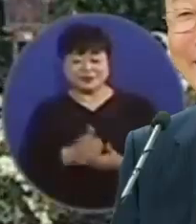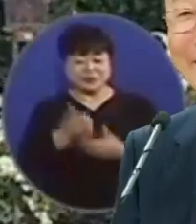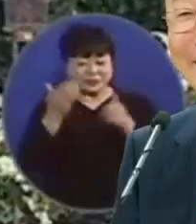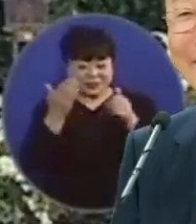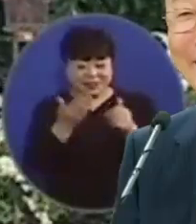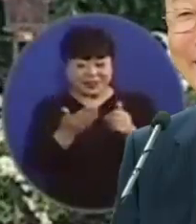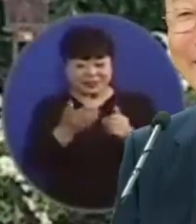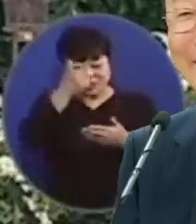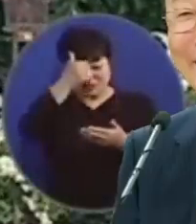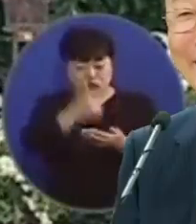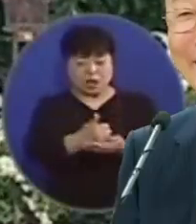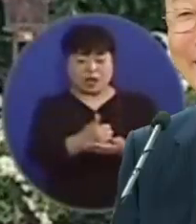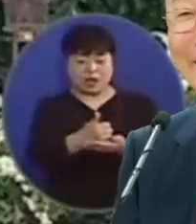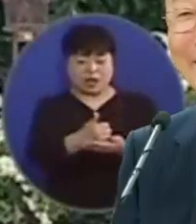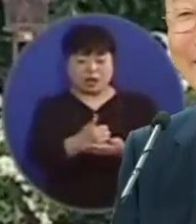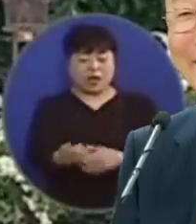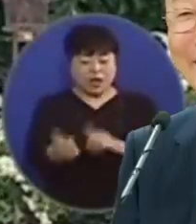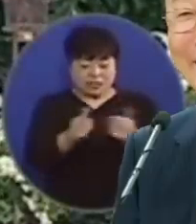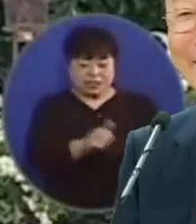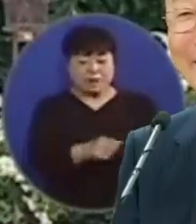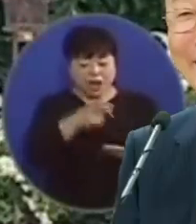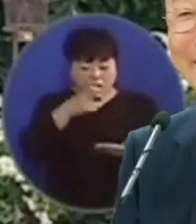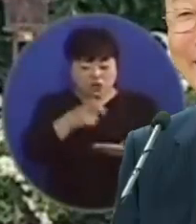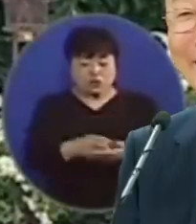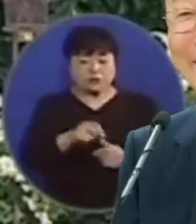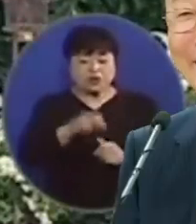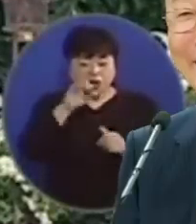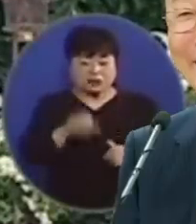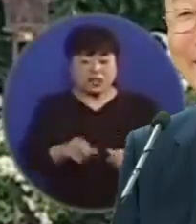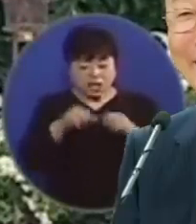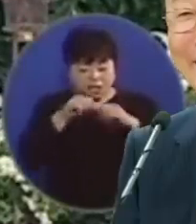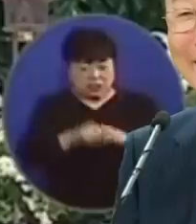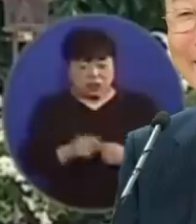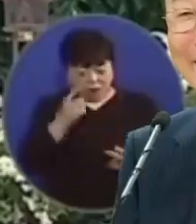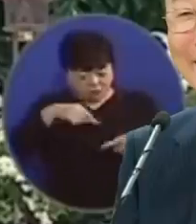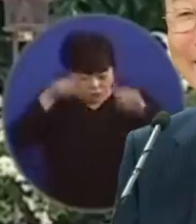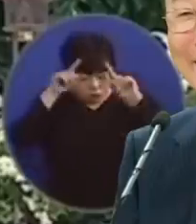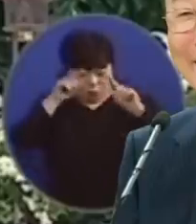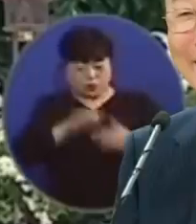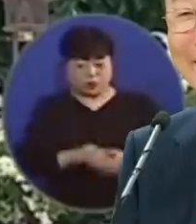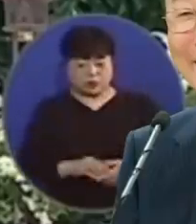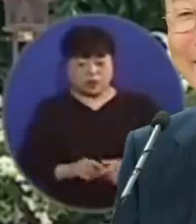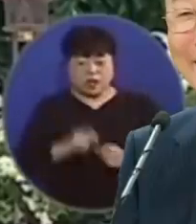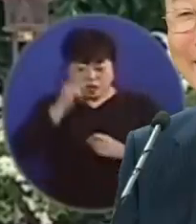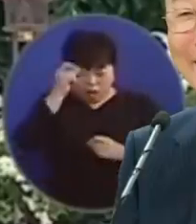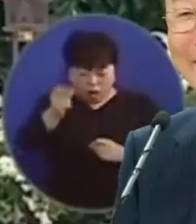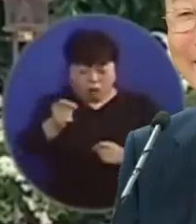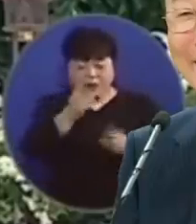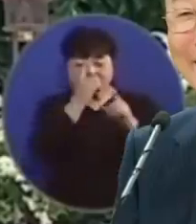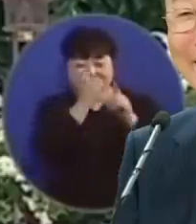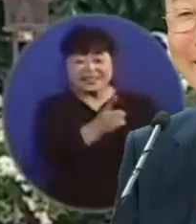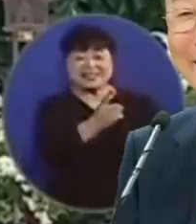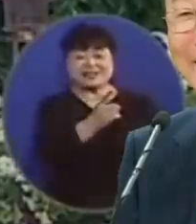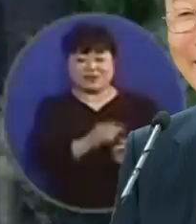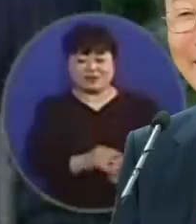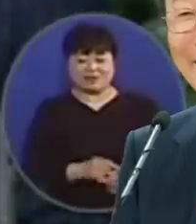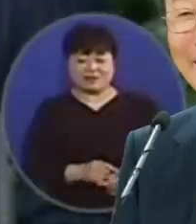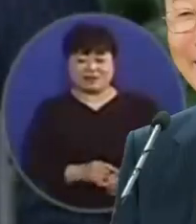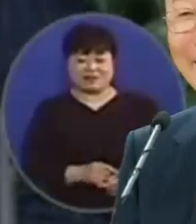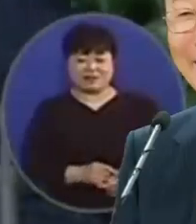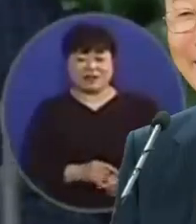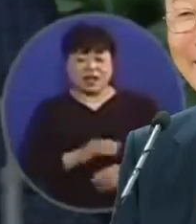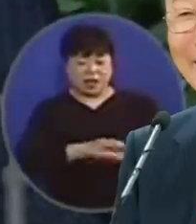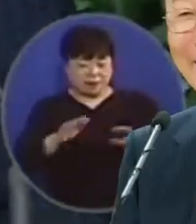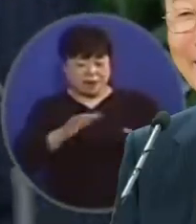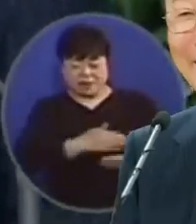주님께서는 죄와 사망, 율법과 정죄, 절망과 지옥을 영원히 이긴 것 정도가 아닙니다. 폐기처분해